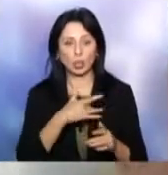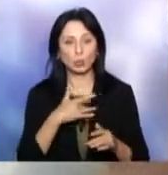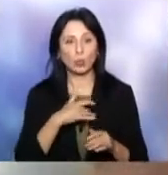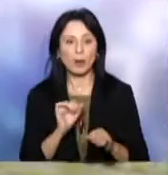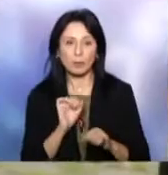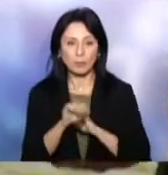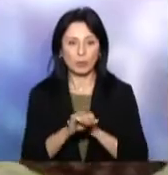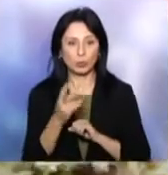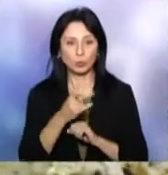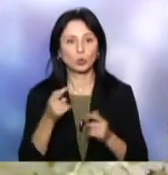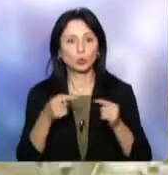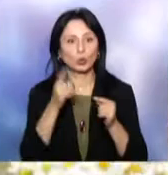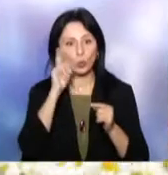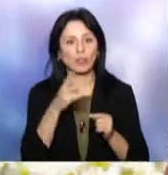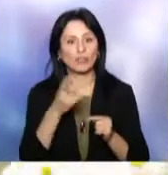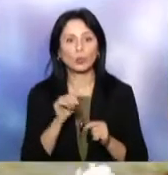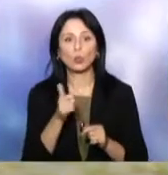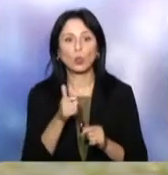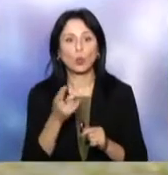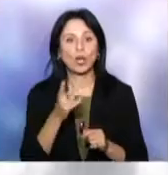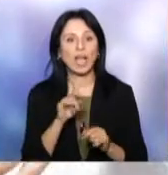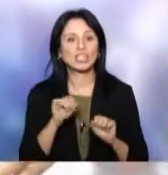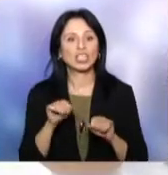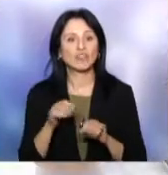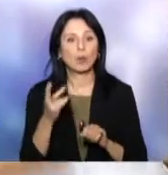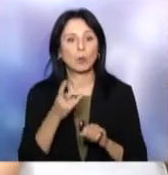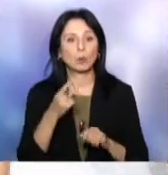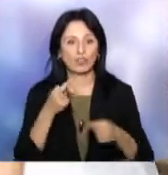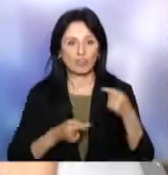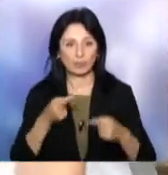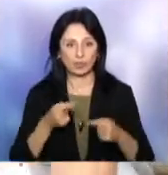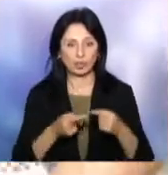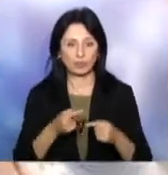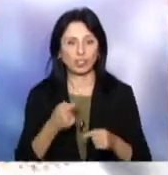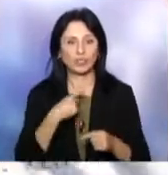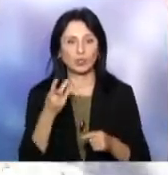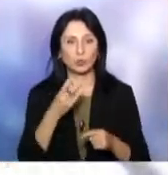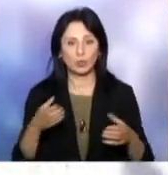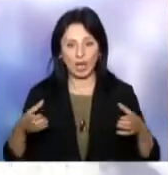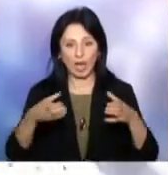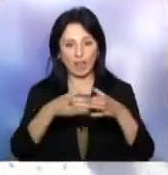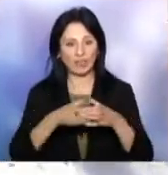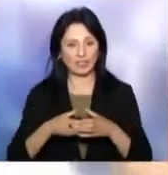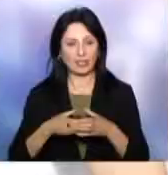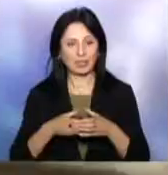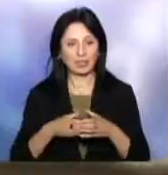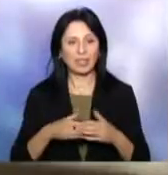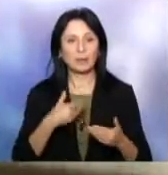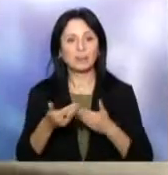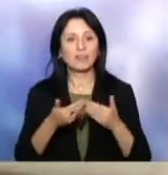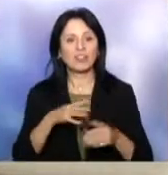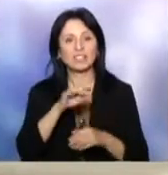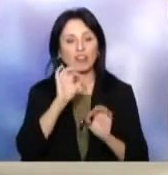ტუბერკულოზს, ზუსტად უნდა ვიცოდეთ როგორ და რა საშუალებებით უნდა ვებრძოლოთ მას. ჩვენ უნდა გავერთიანდეთ და მივაწოდოთ